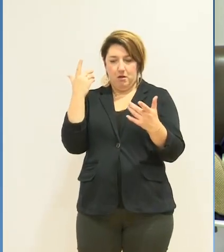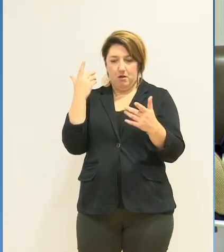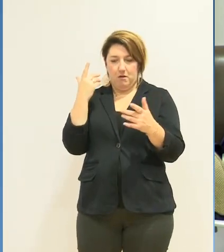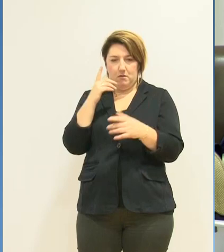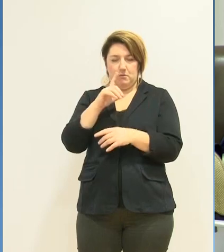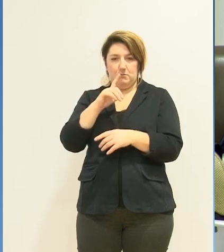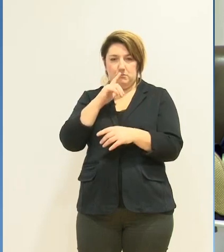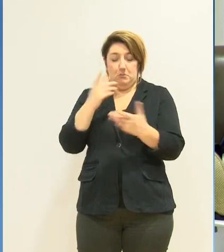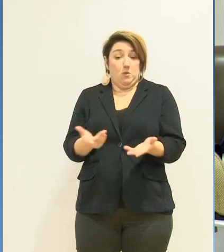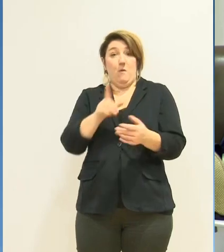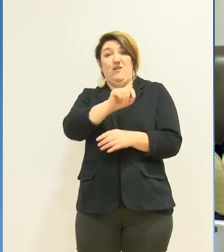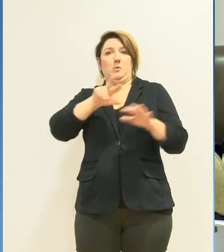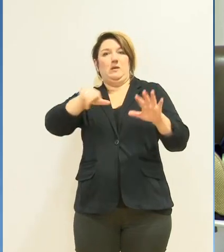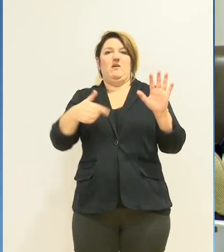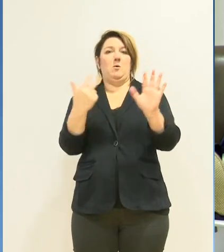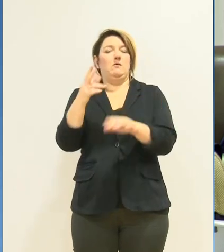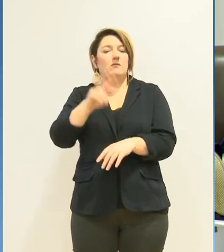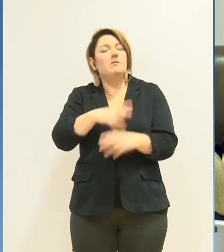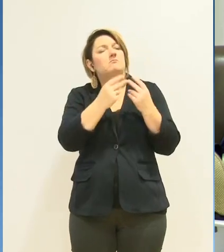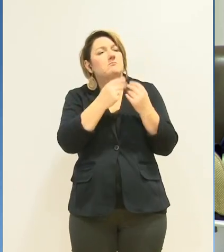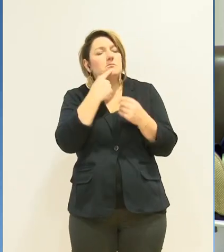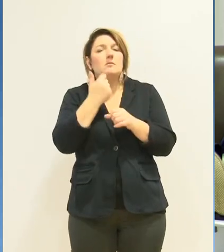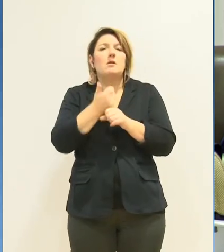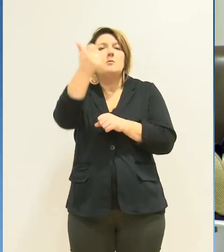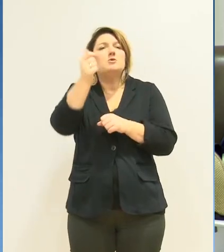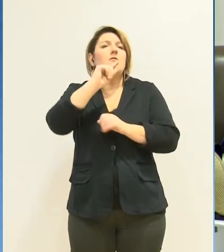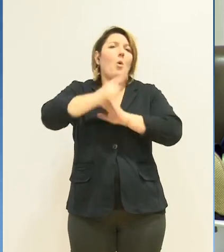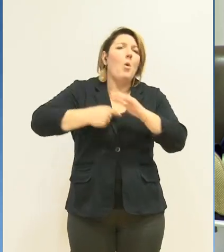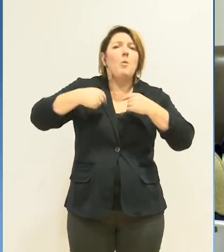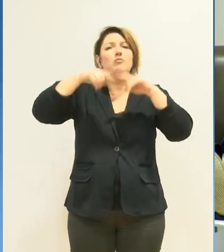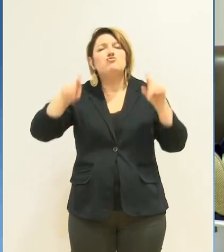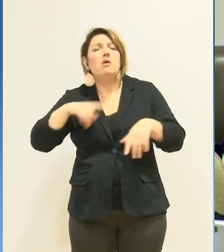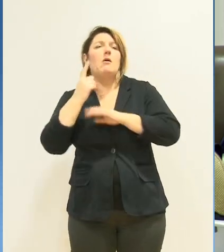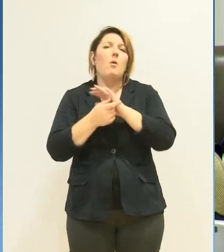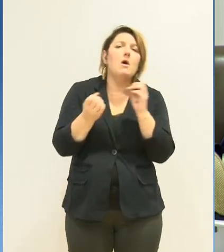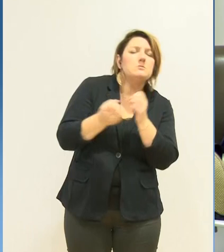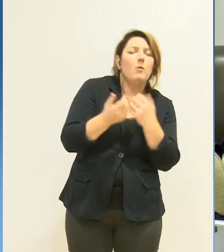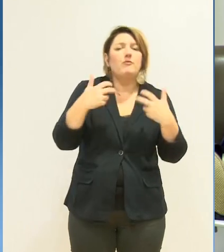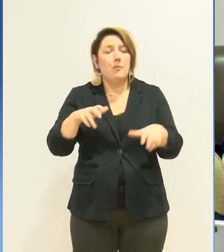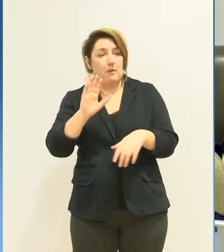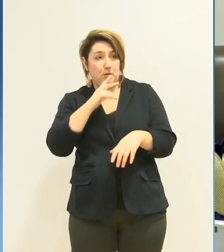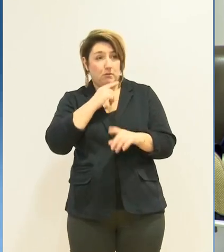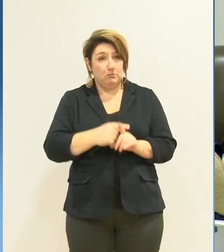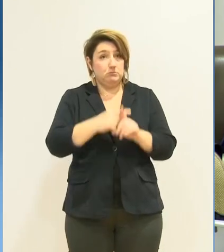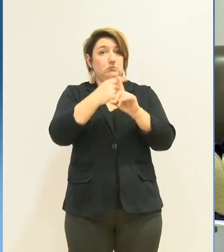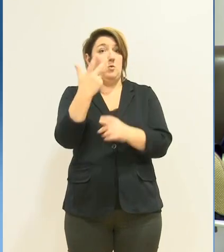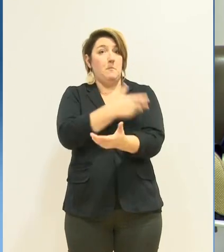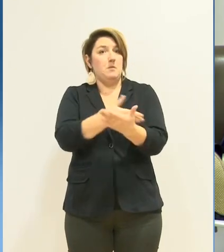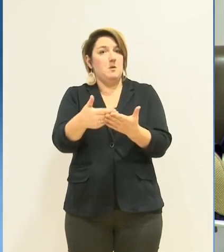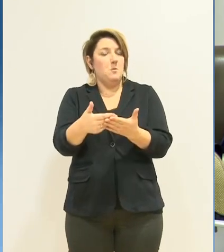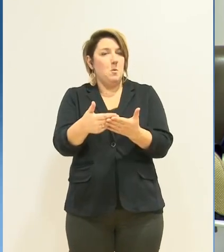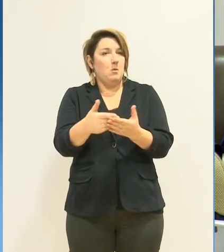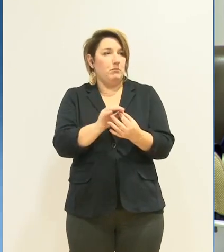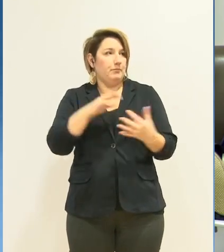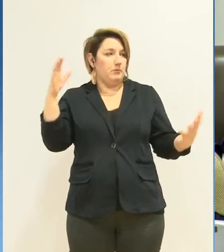ne pas recréer les écritures ou créer un budget supplémentaire et les prochaines c'est possible mais si vous augmentez le plus 3 millions l'emprunt ou là